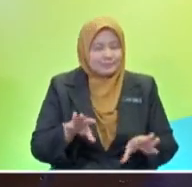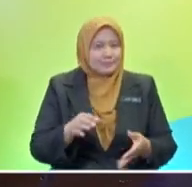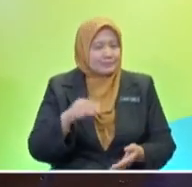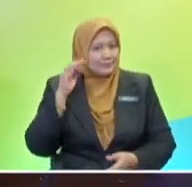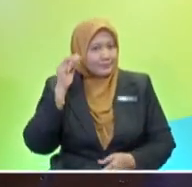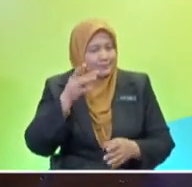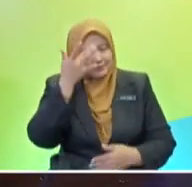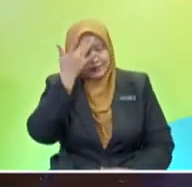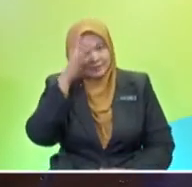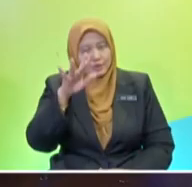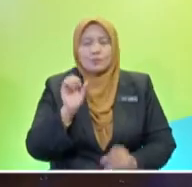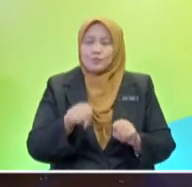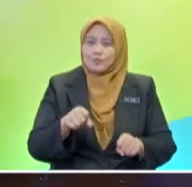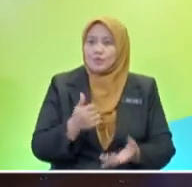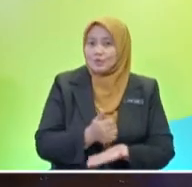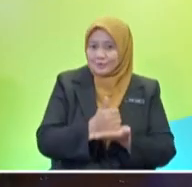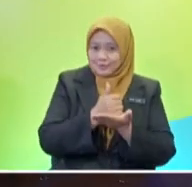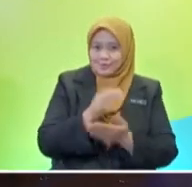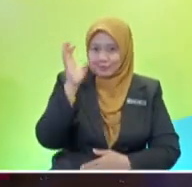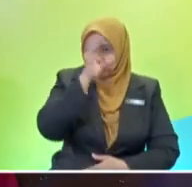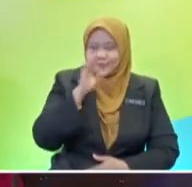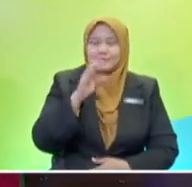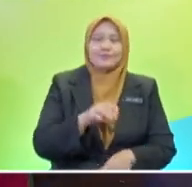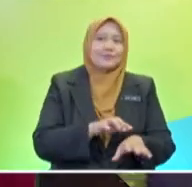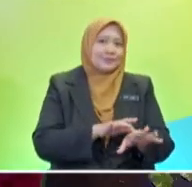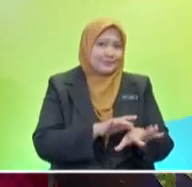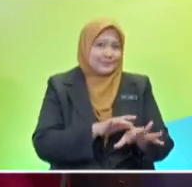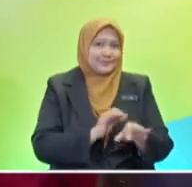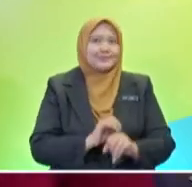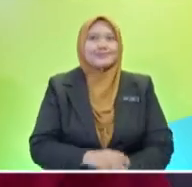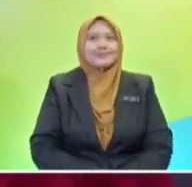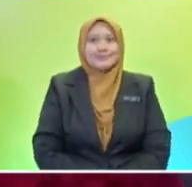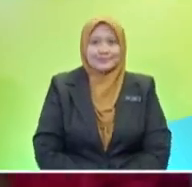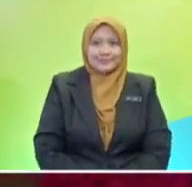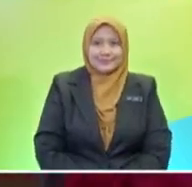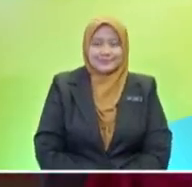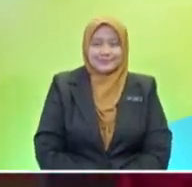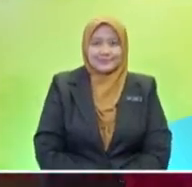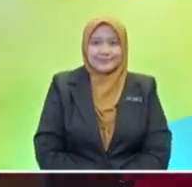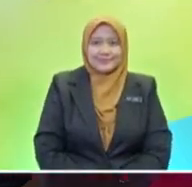carikan daun-daun boleh, tu ya. Nenek, boleh. Okey, jom. Okay. Ha, bagus buat ni.